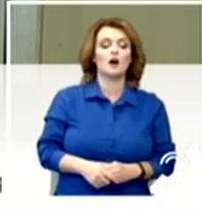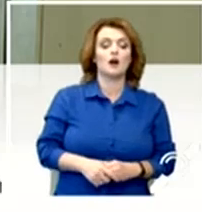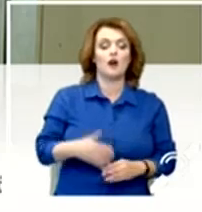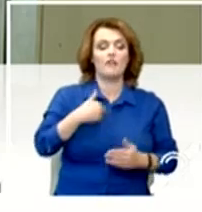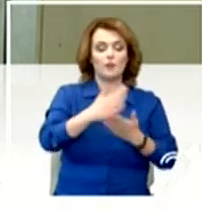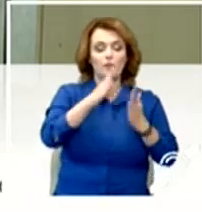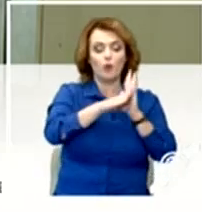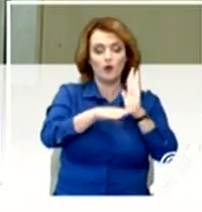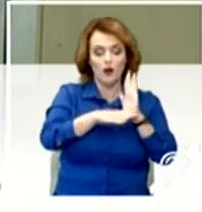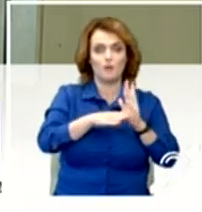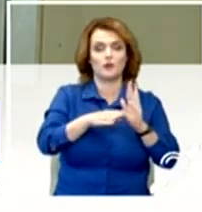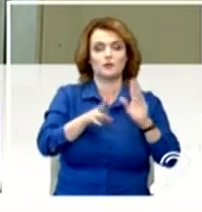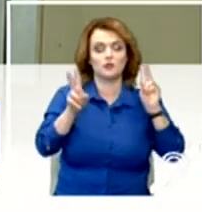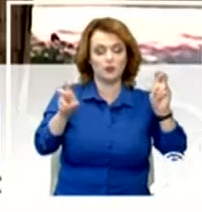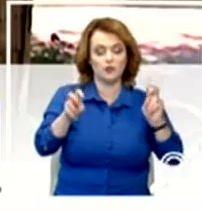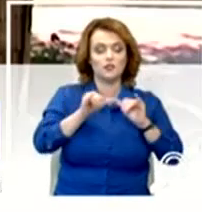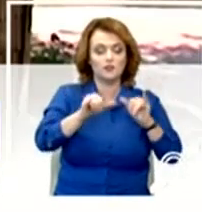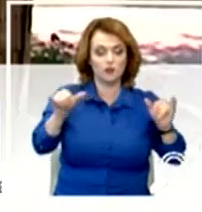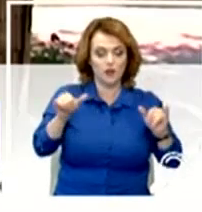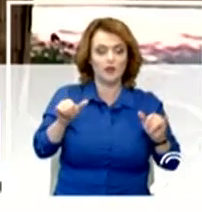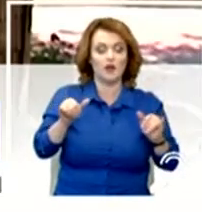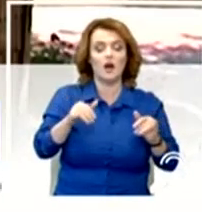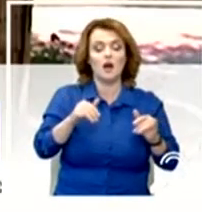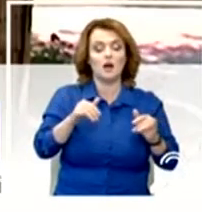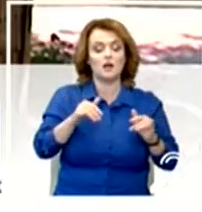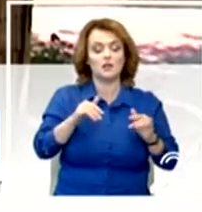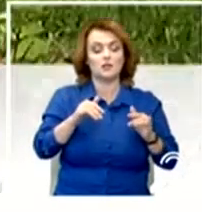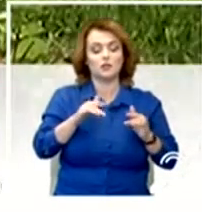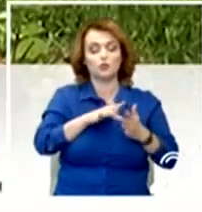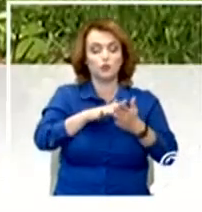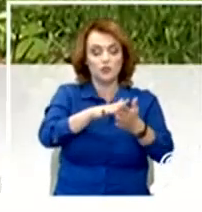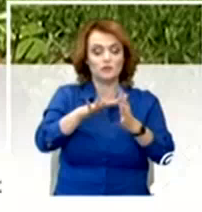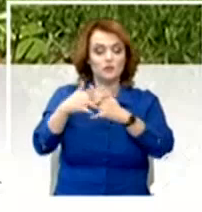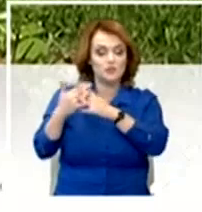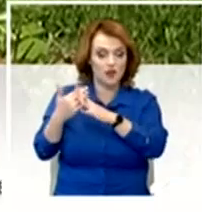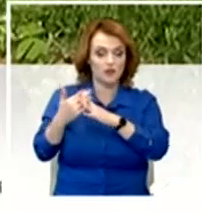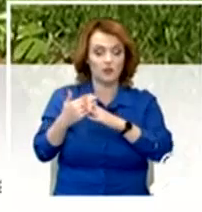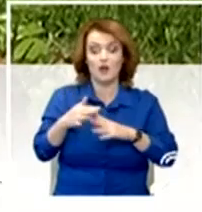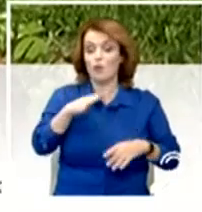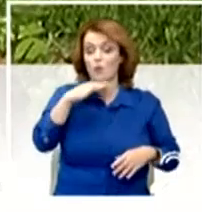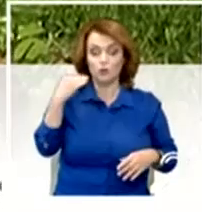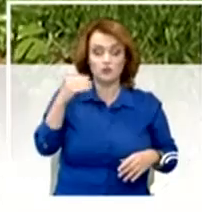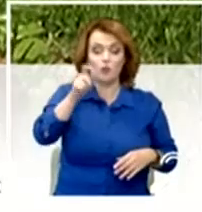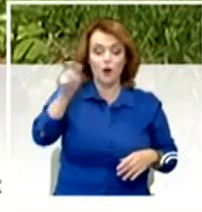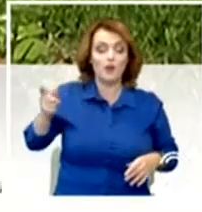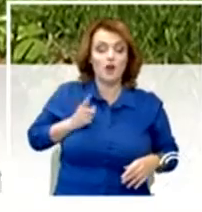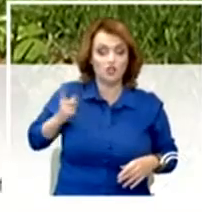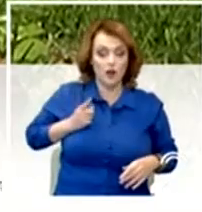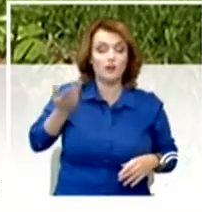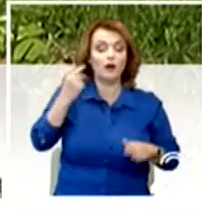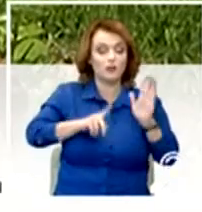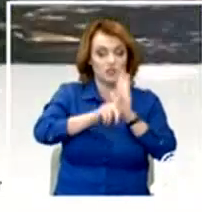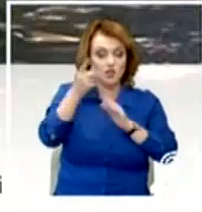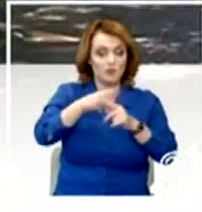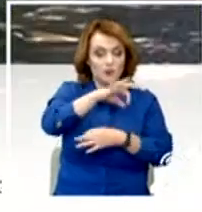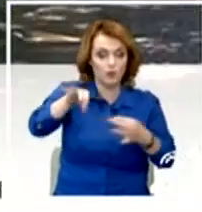rural, un program așteptat de antreprenorii din acest sector. Urmează în această lună să fie demarate consultările publice. Au fost